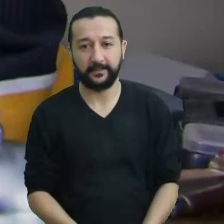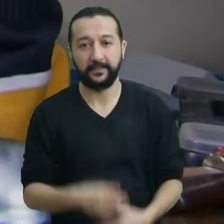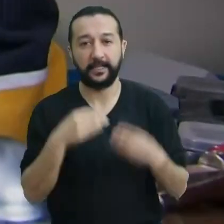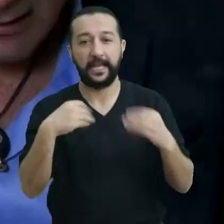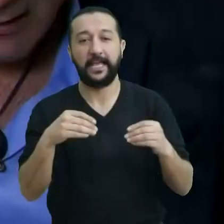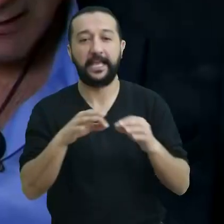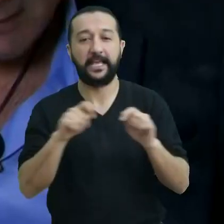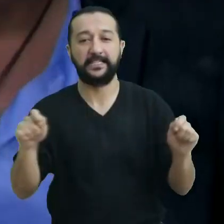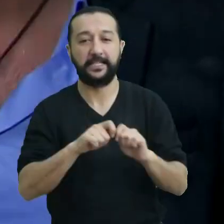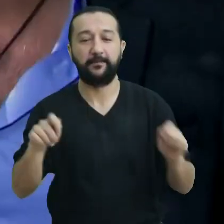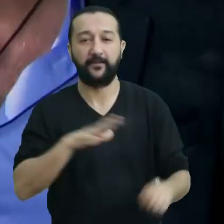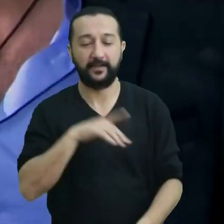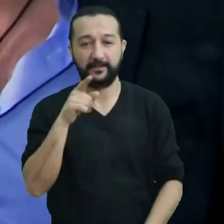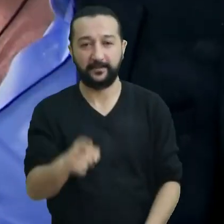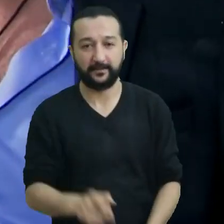esneme var.